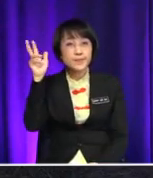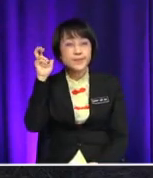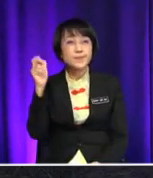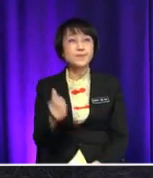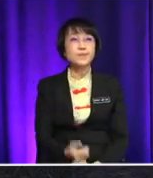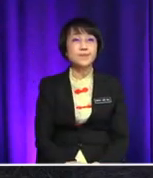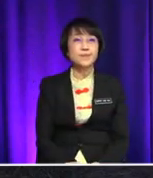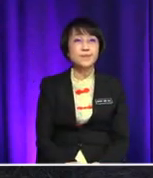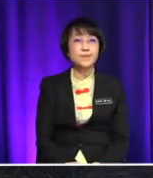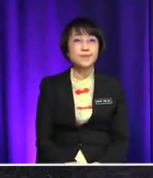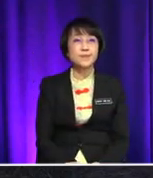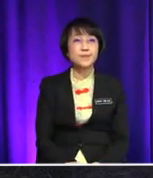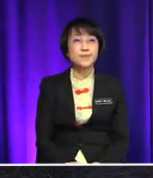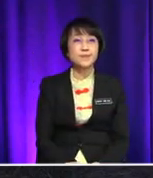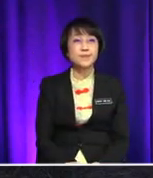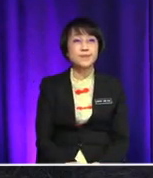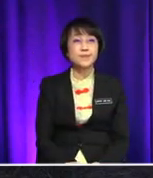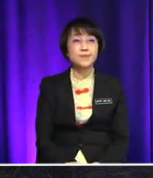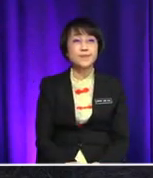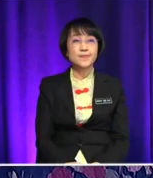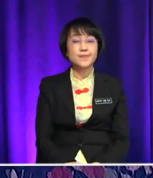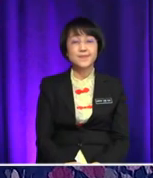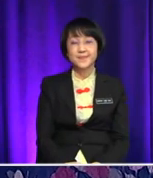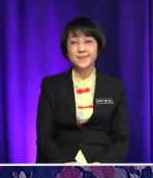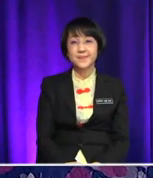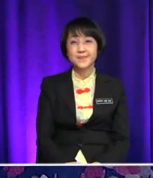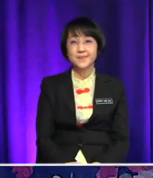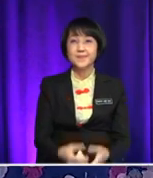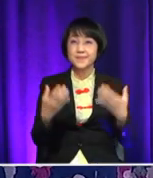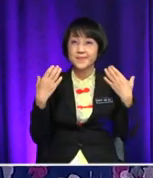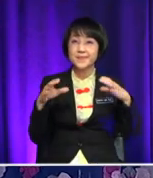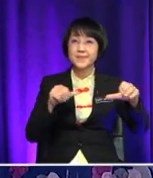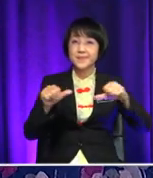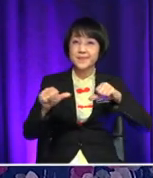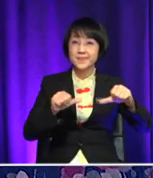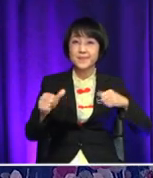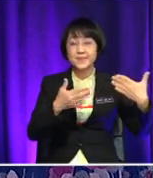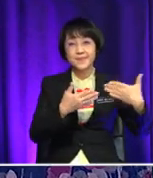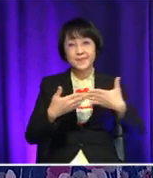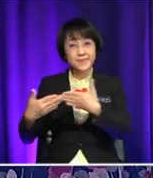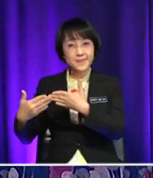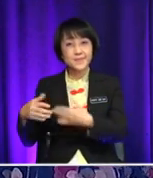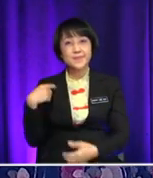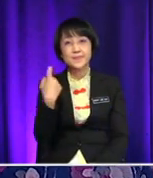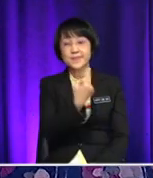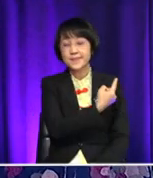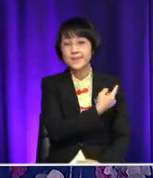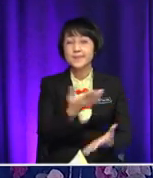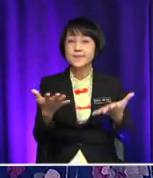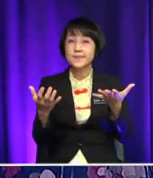kita cobalah dengan activity yang berikutnya ada tentulah kita nak mendengar